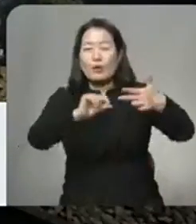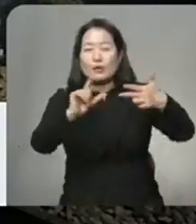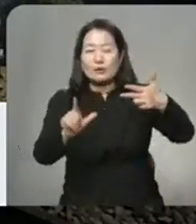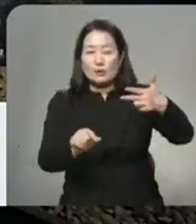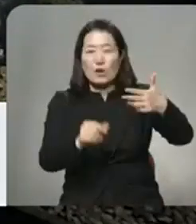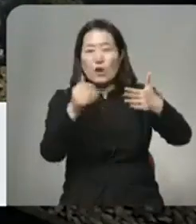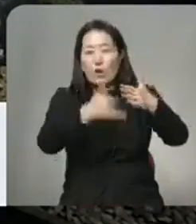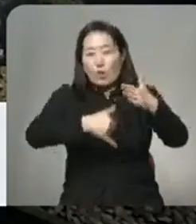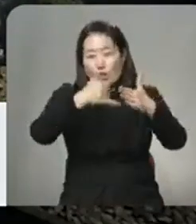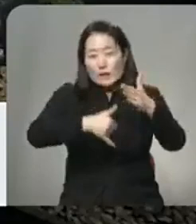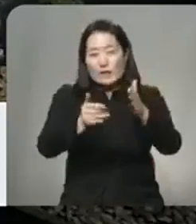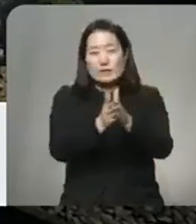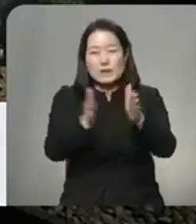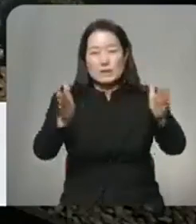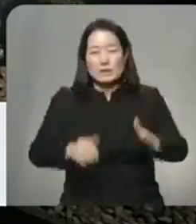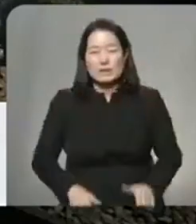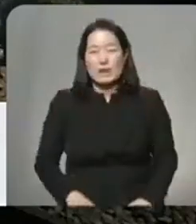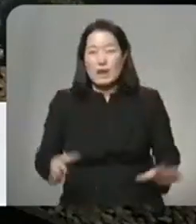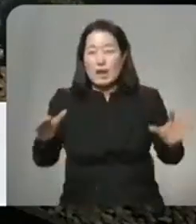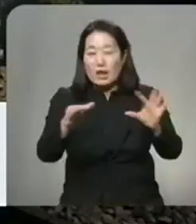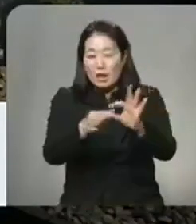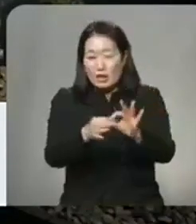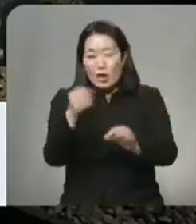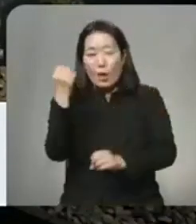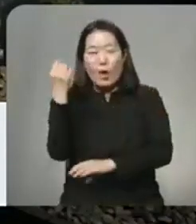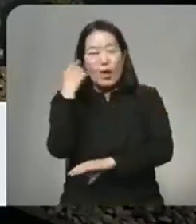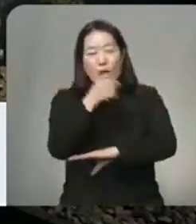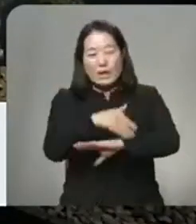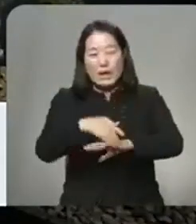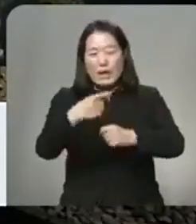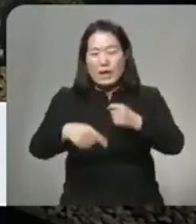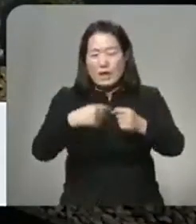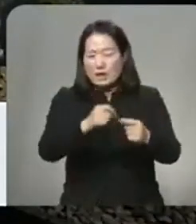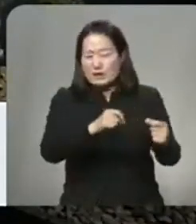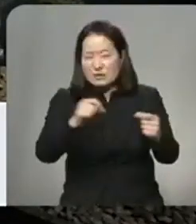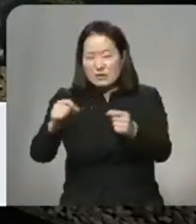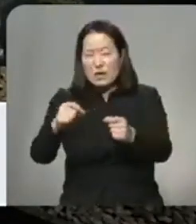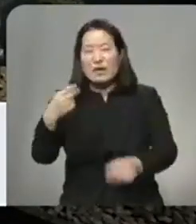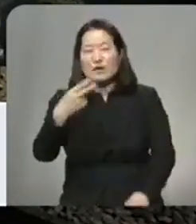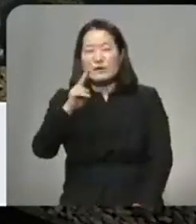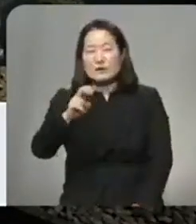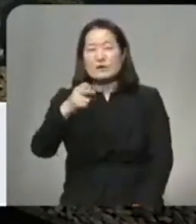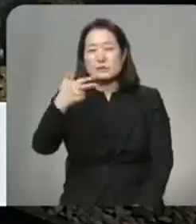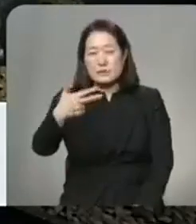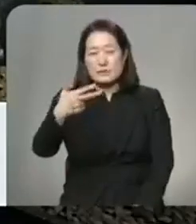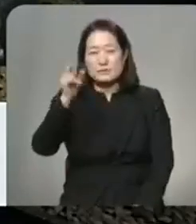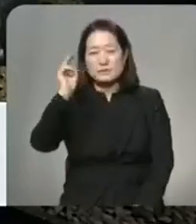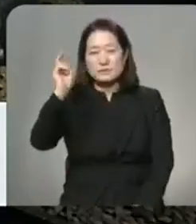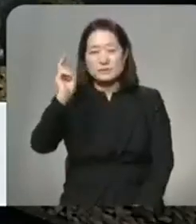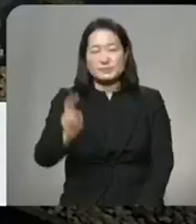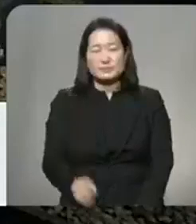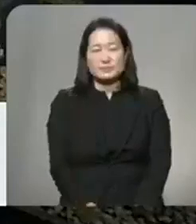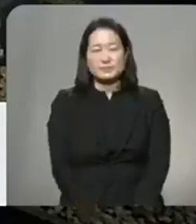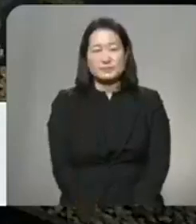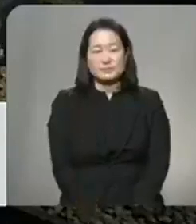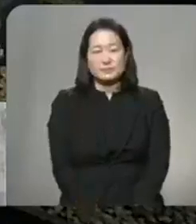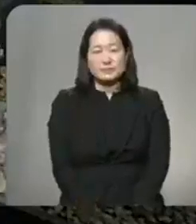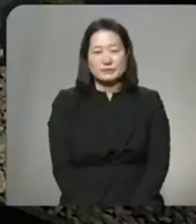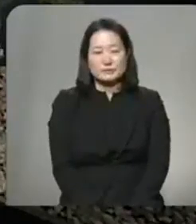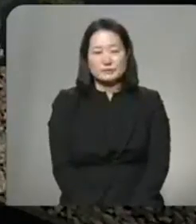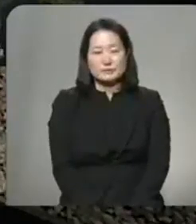보입니다 개통 시기는 당초 예정보다 1년 드 즌 2027년 이 될 전망입니다 강타 뀽